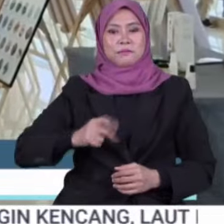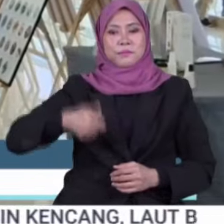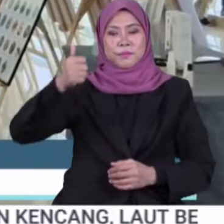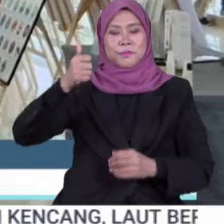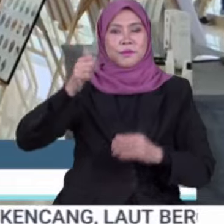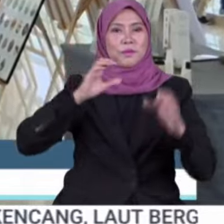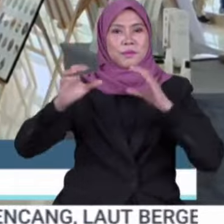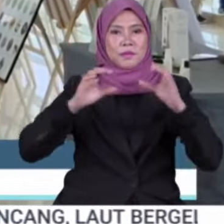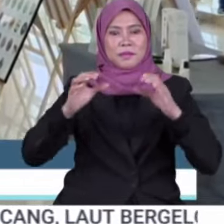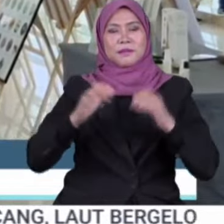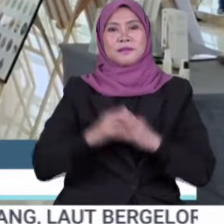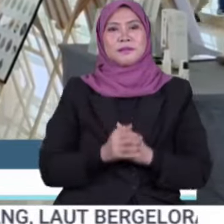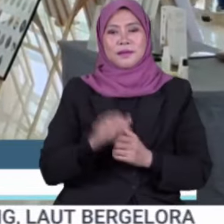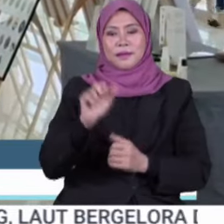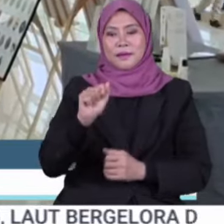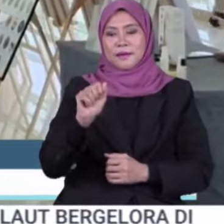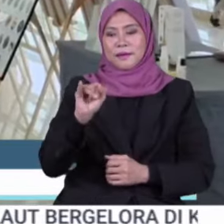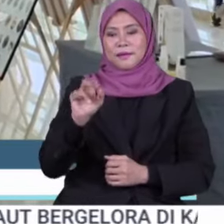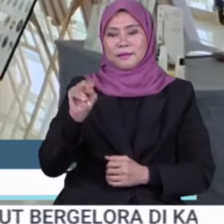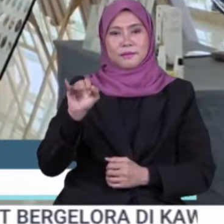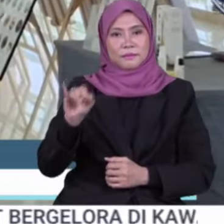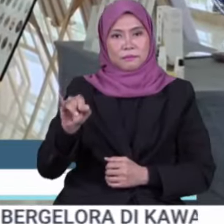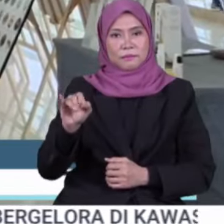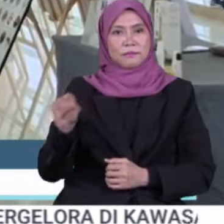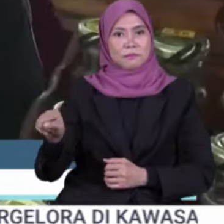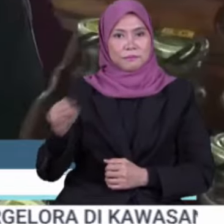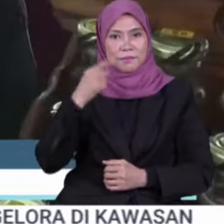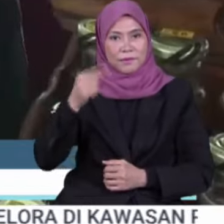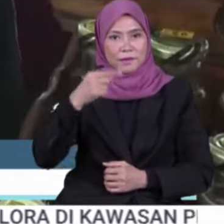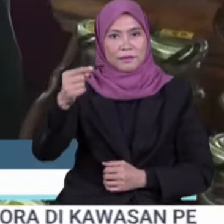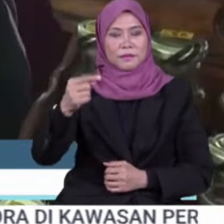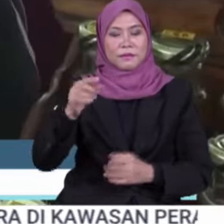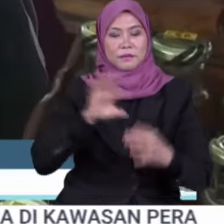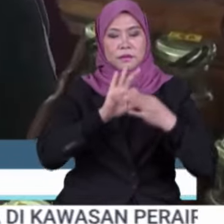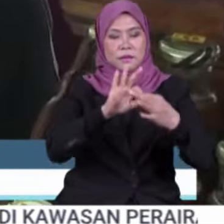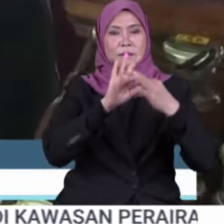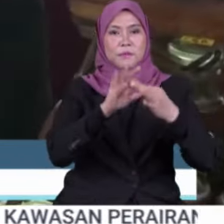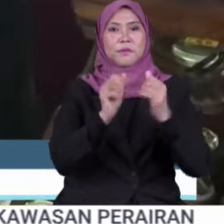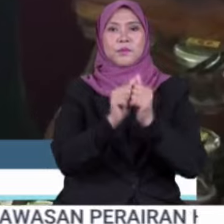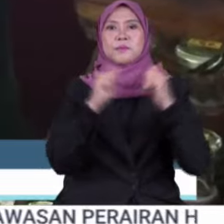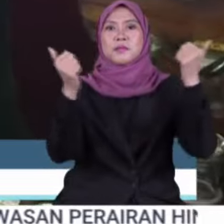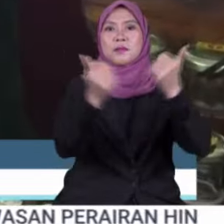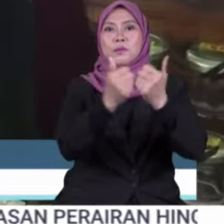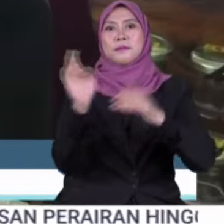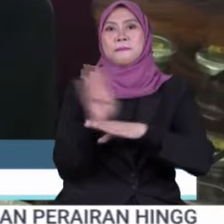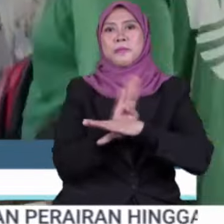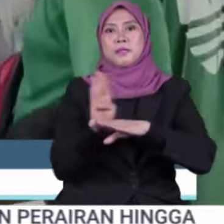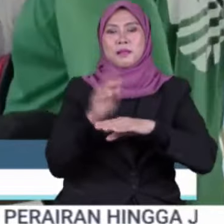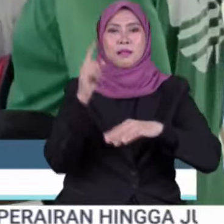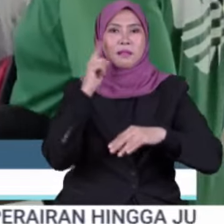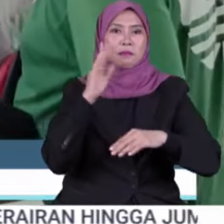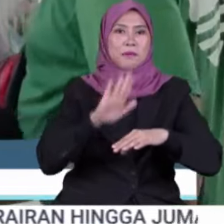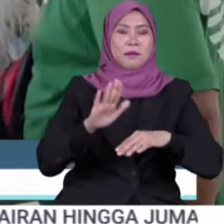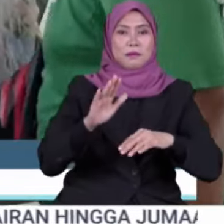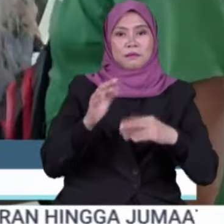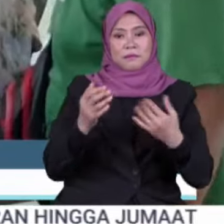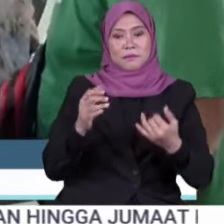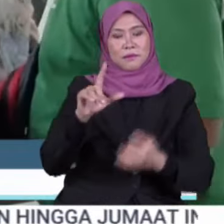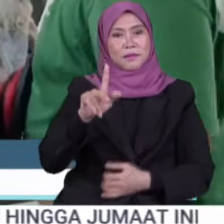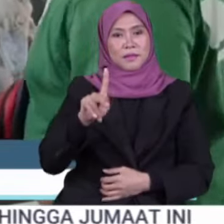Jabatan Pertanian Negeri Nur Aini Mamat berkata, ia diadakan dengan kerjasama Persatuan Pengusaha Lebah Kelulut Terengganu